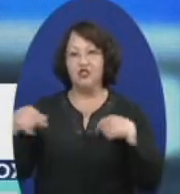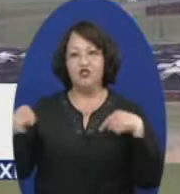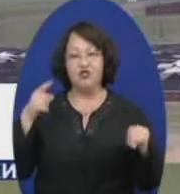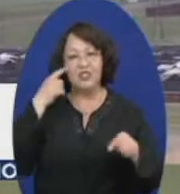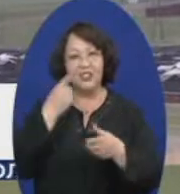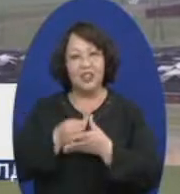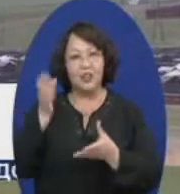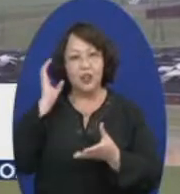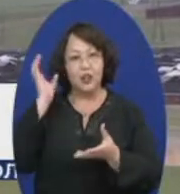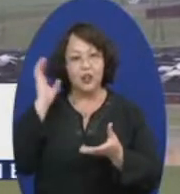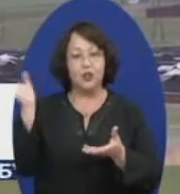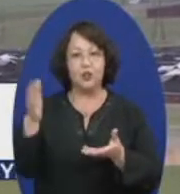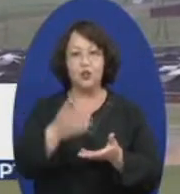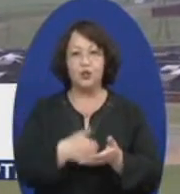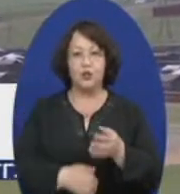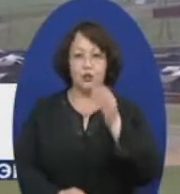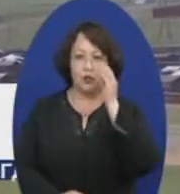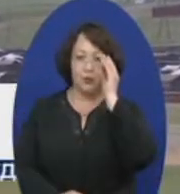сонсжээ.